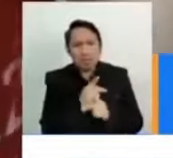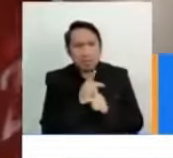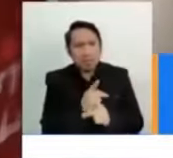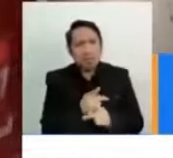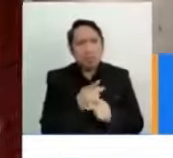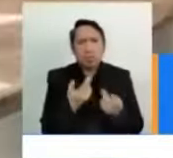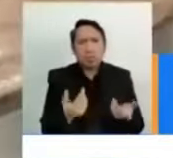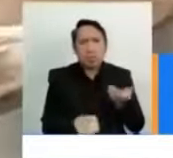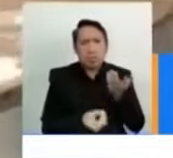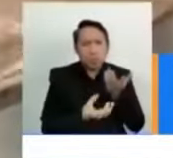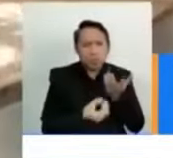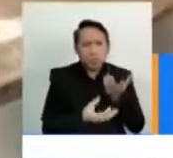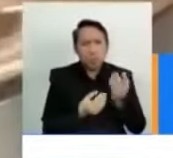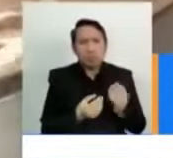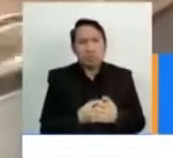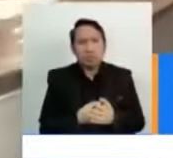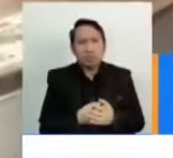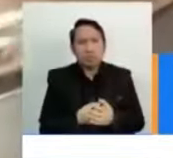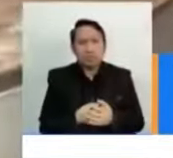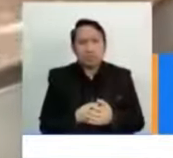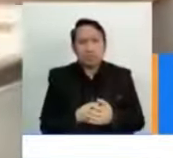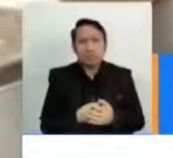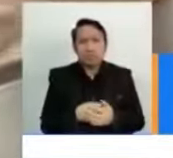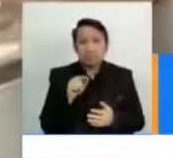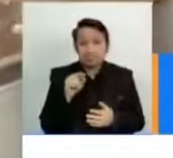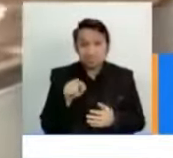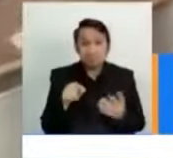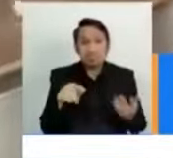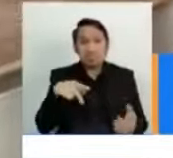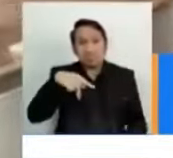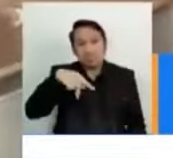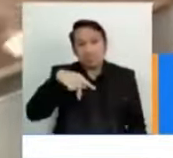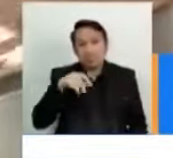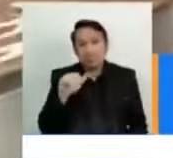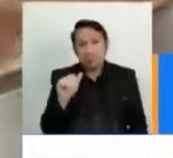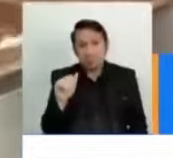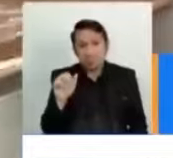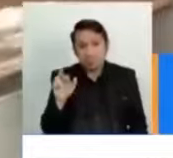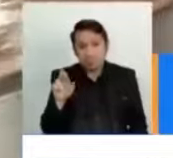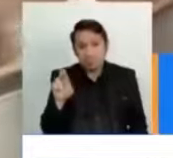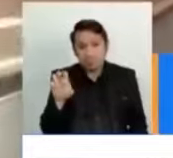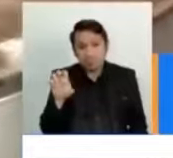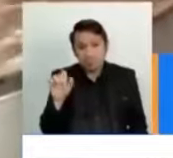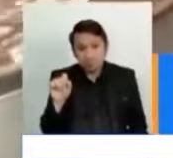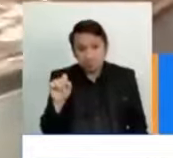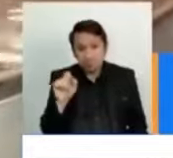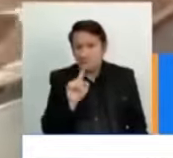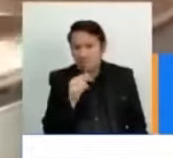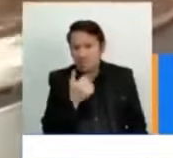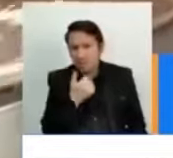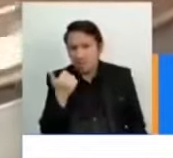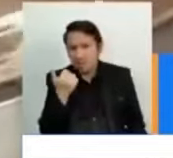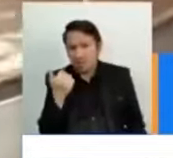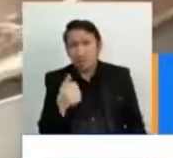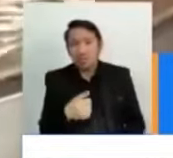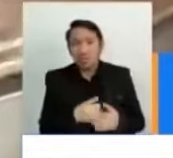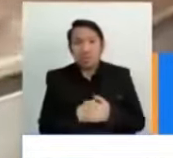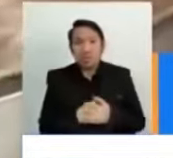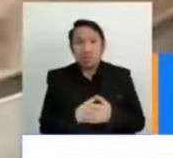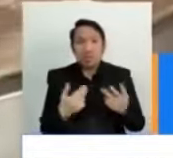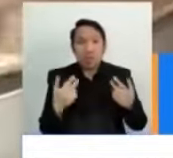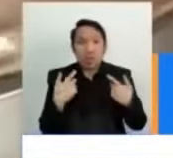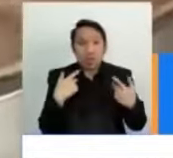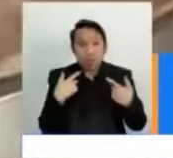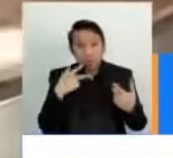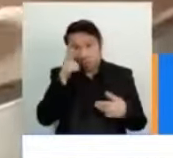natin, Paris yung isa sa mga sinaserve mo. Yes. Ito lang ba talaga? O ano pa? Kanina may mga mention ka. Meron akong Seekin Joy, meron akong